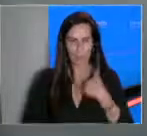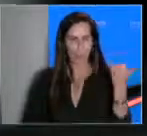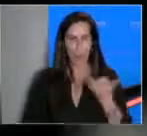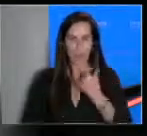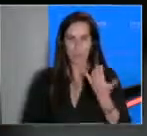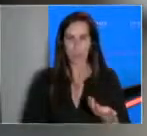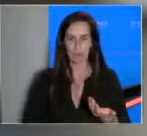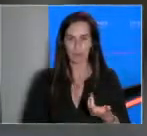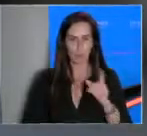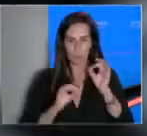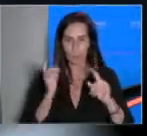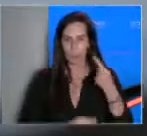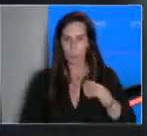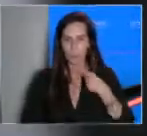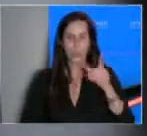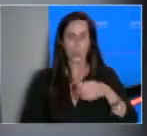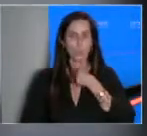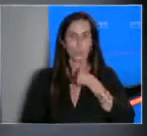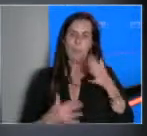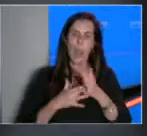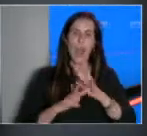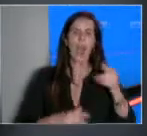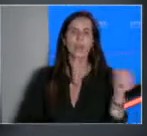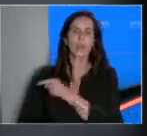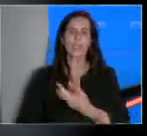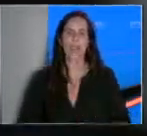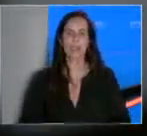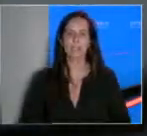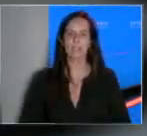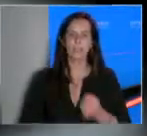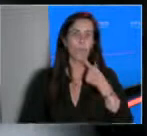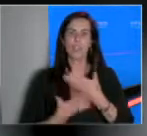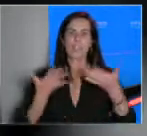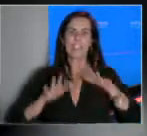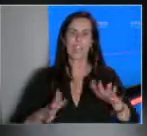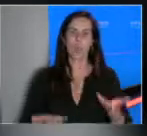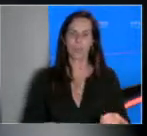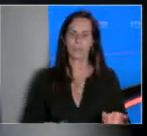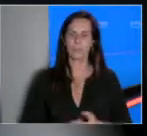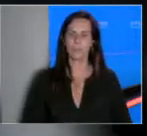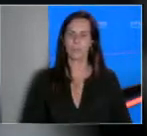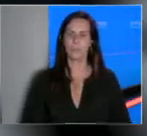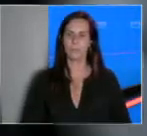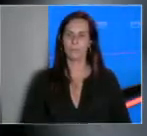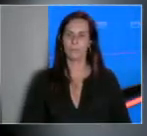נכנס. לא, באמת, דבר אמיתי שכל פעם שעומד פה אתיופים מתחקרים לאן הוא נכנס. ועד אומרים שאין פה גזענות. הנה, זה שאלה הכי טובה